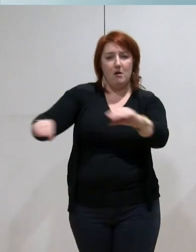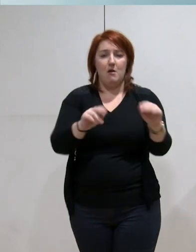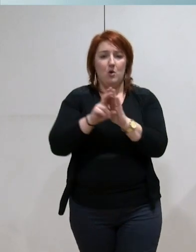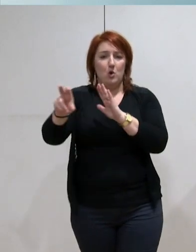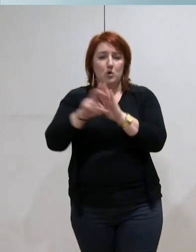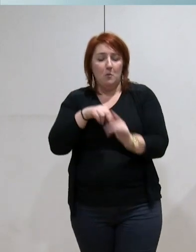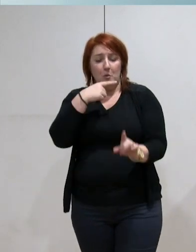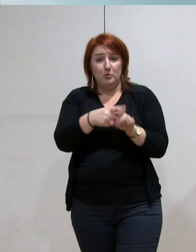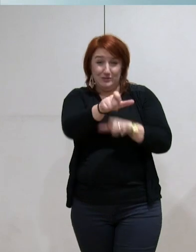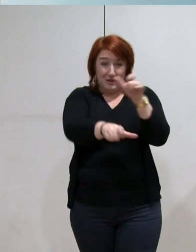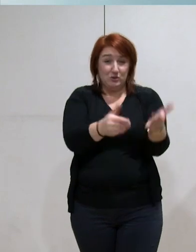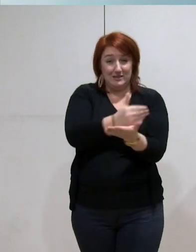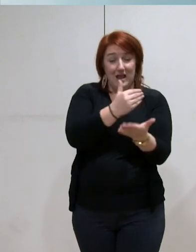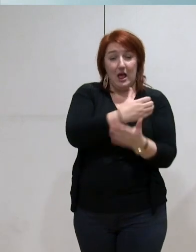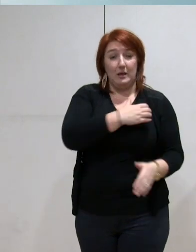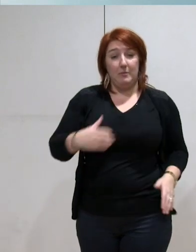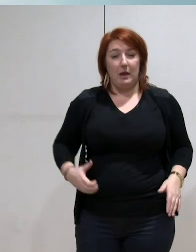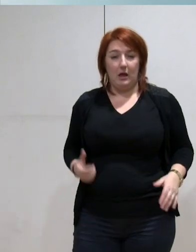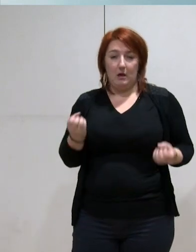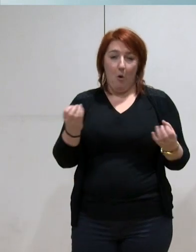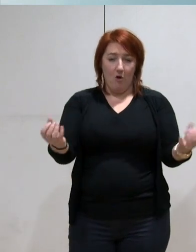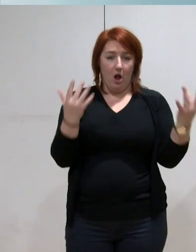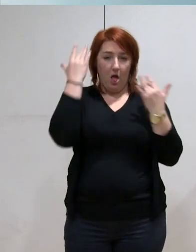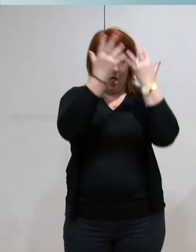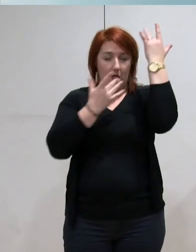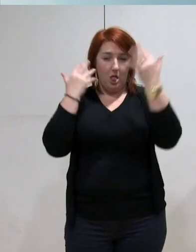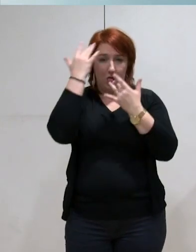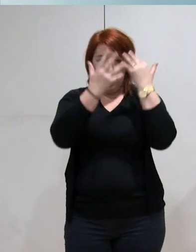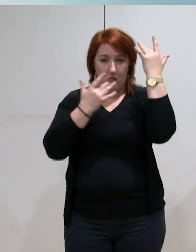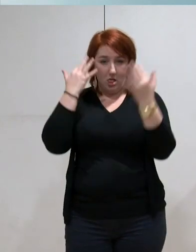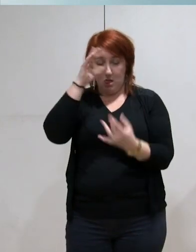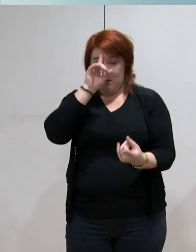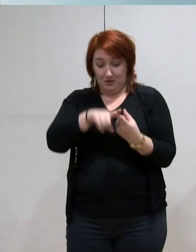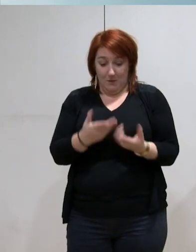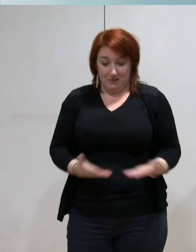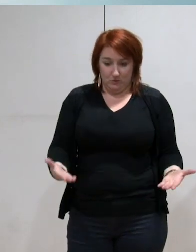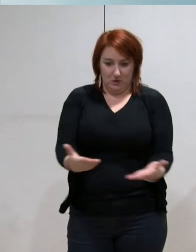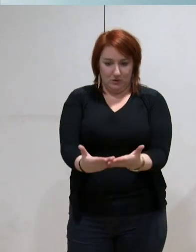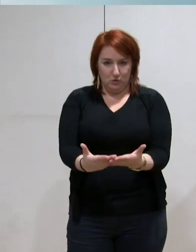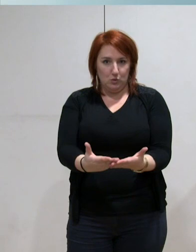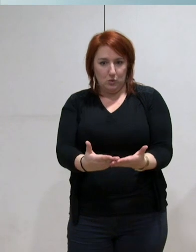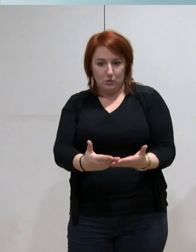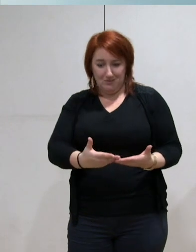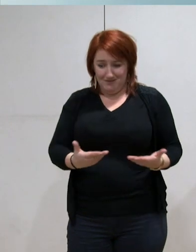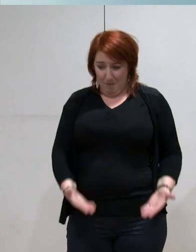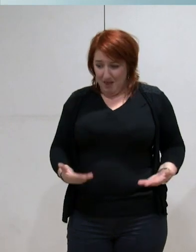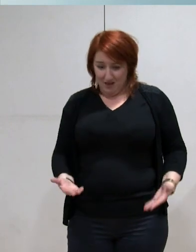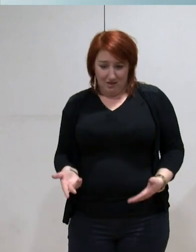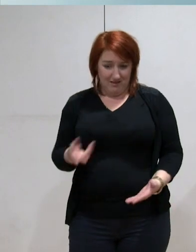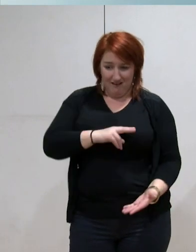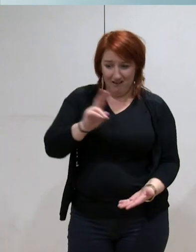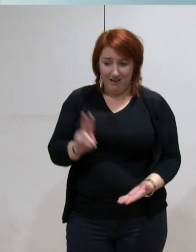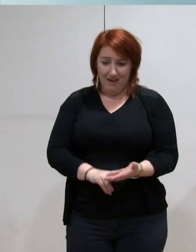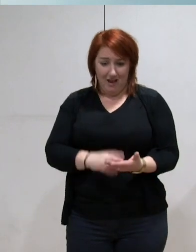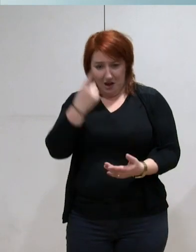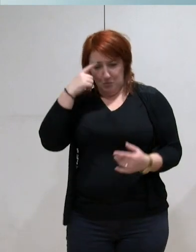municipal lui-même sur la situation immédiate et réelle de la ville en évoquant